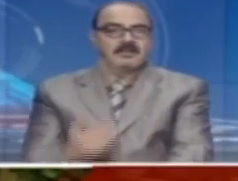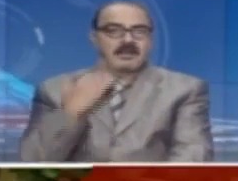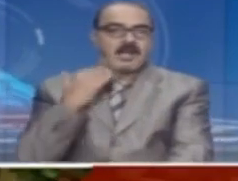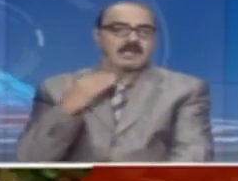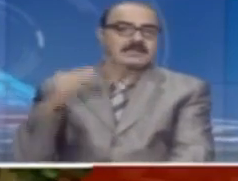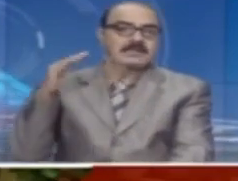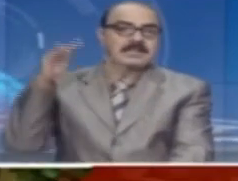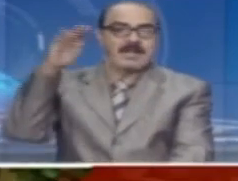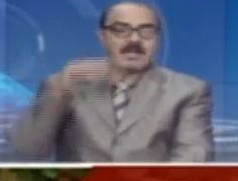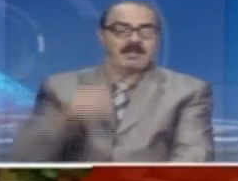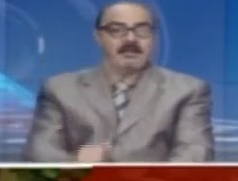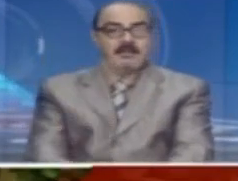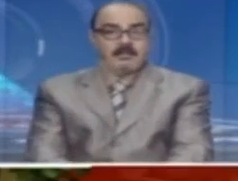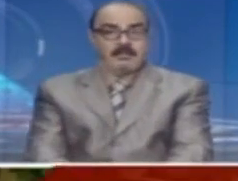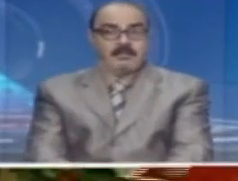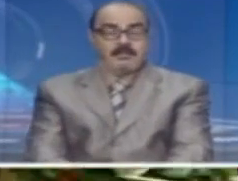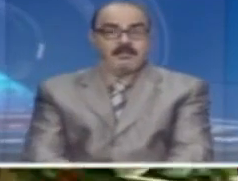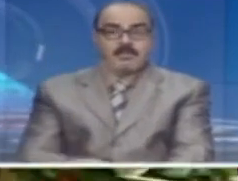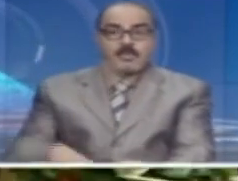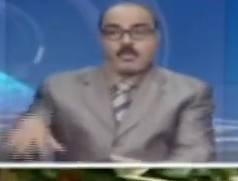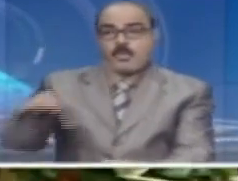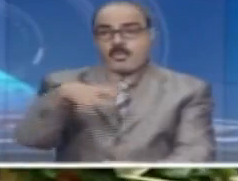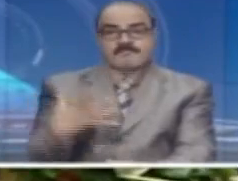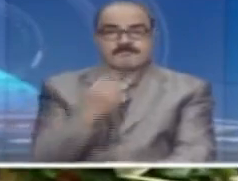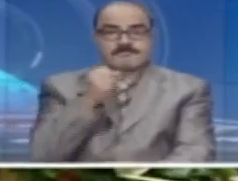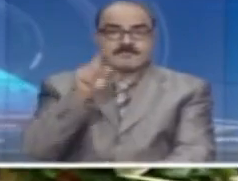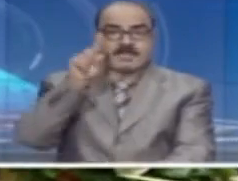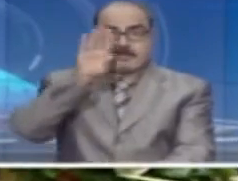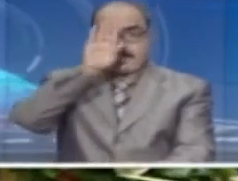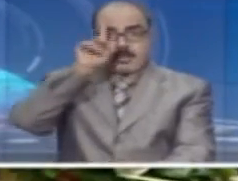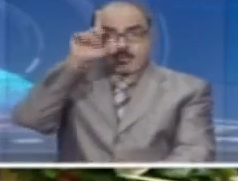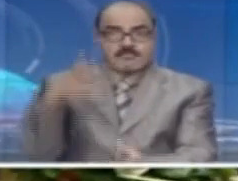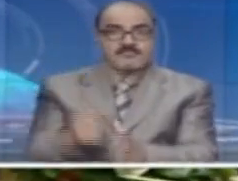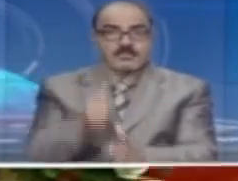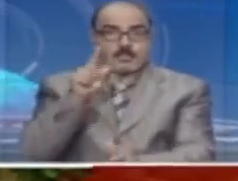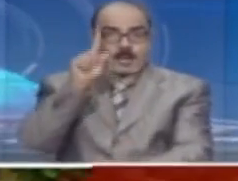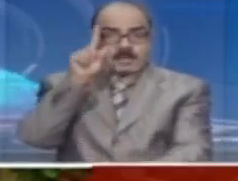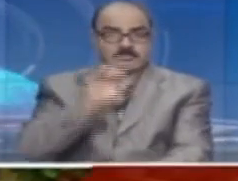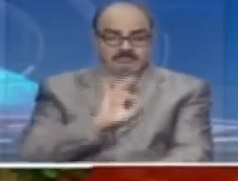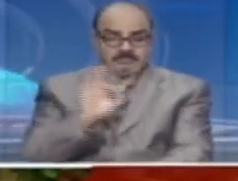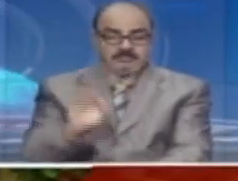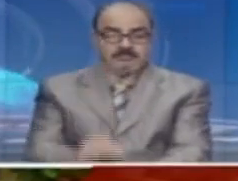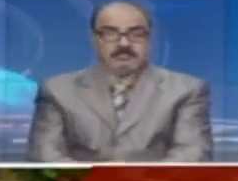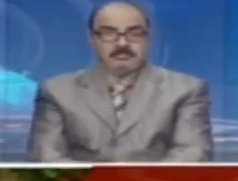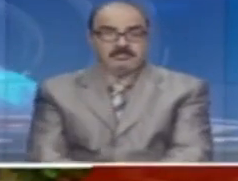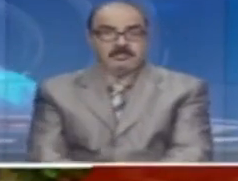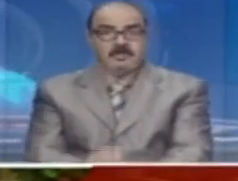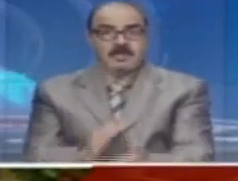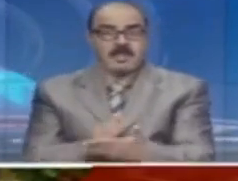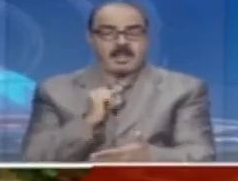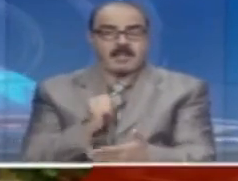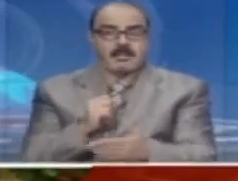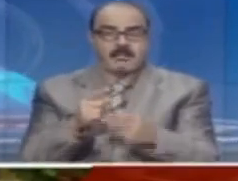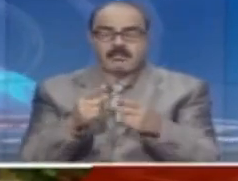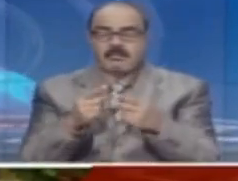والارض، صاحب الكون كله، صاحب الملك كله، يرضى؟